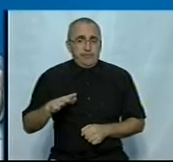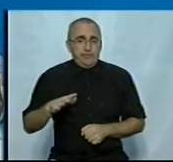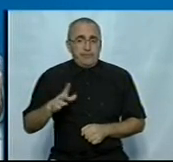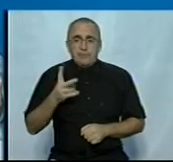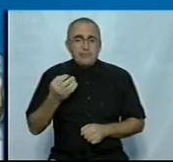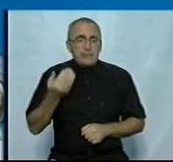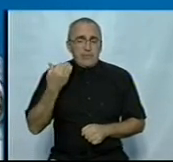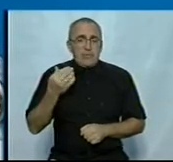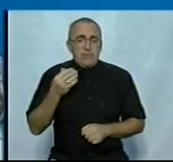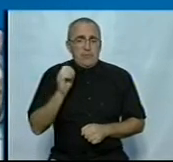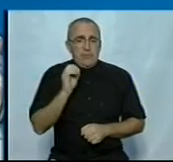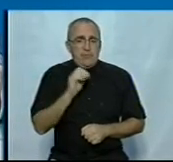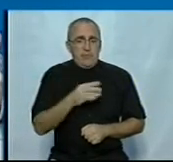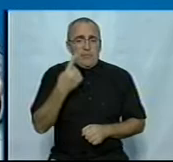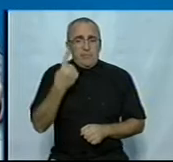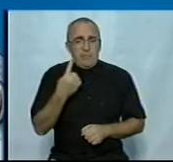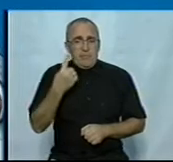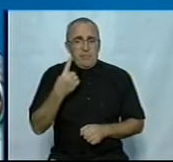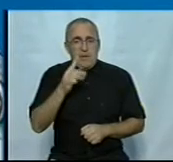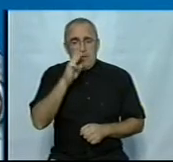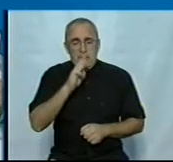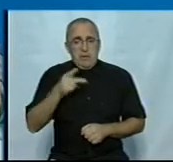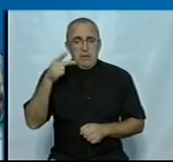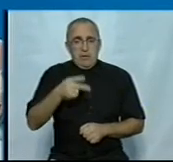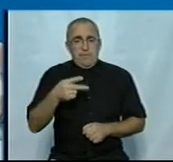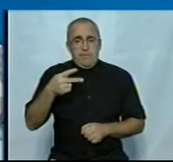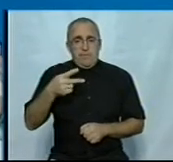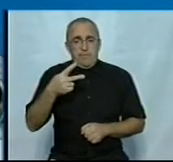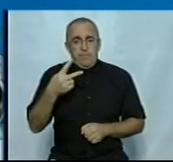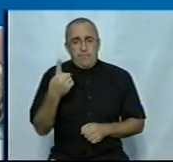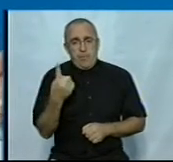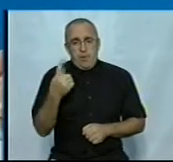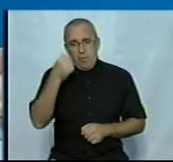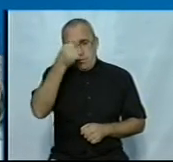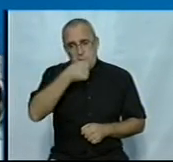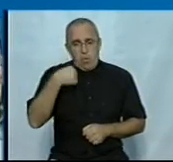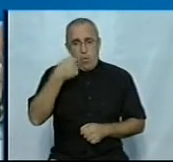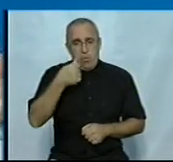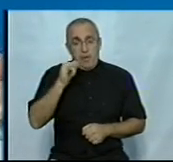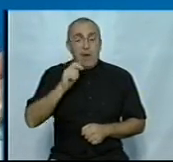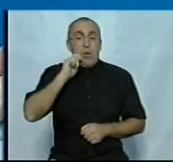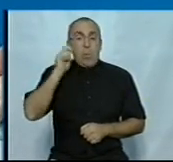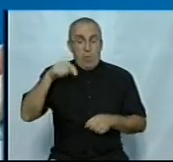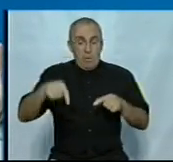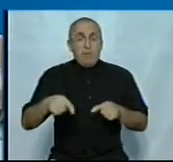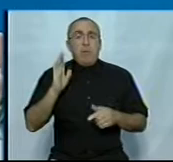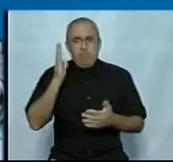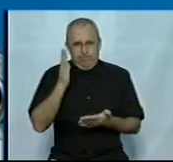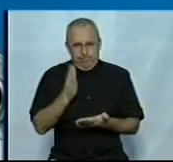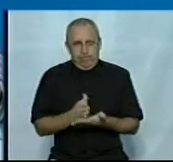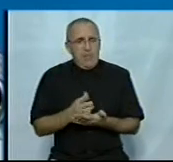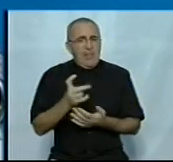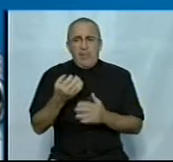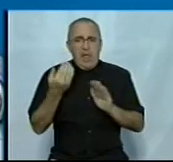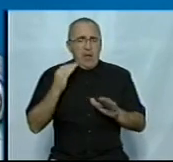не раніше, ніж перший квартал 2021 року, і в Україні вона появиться не